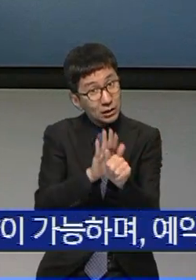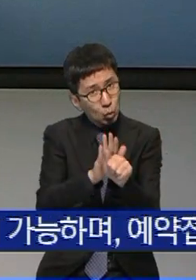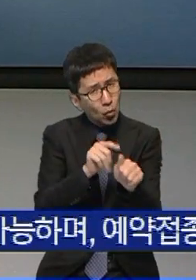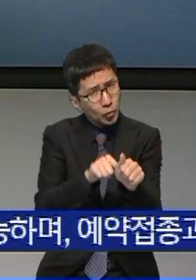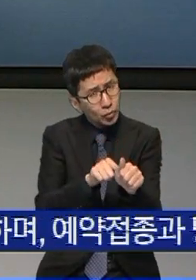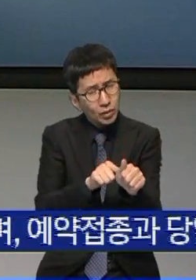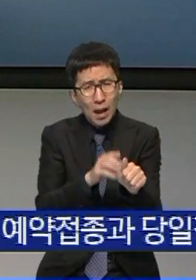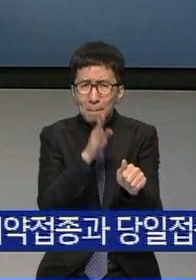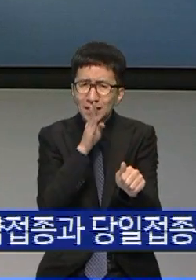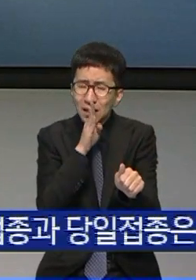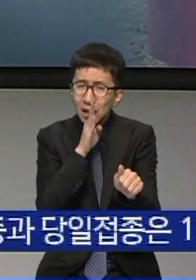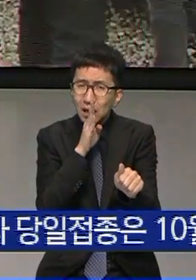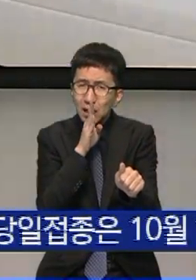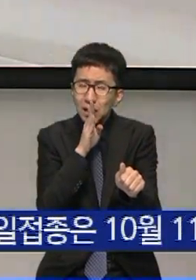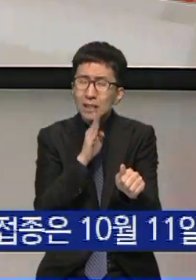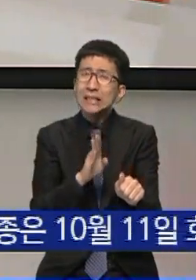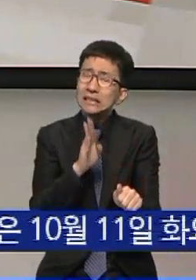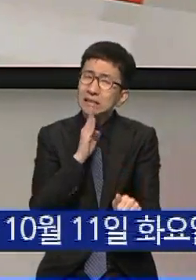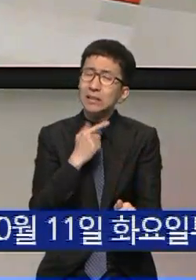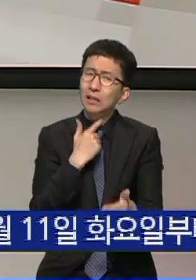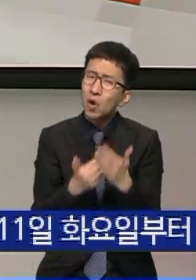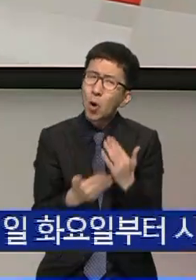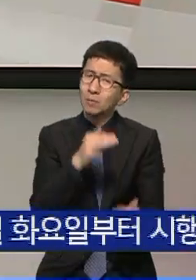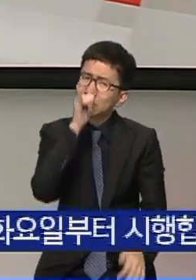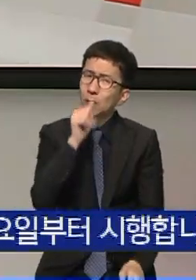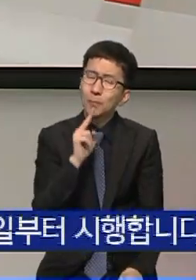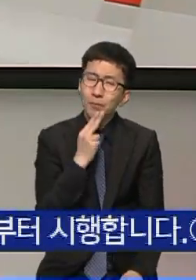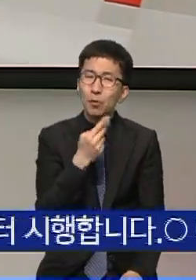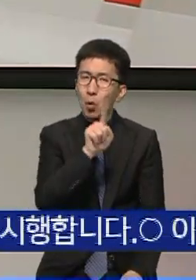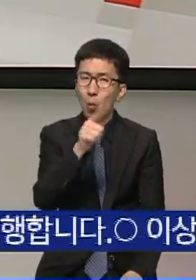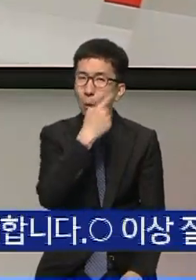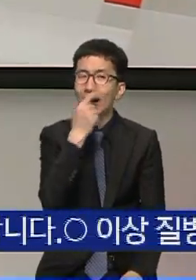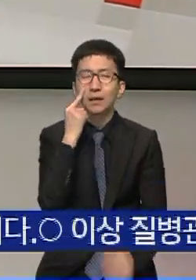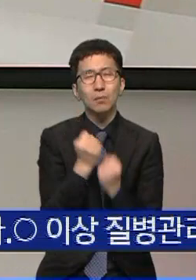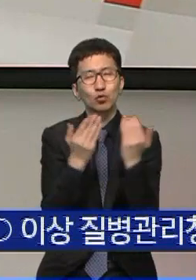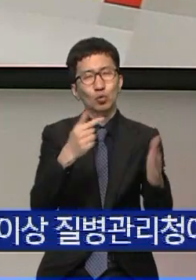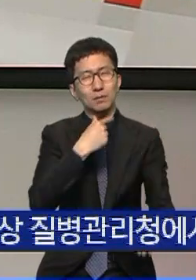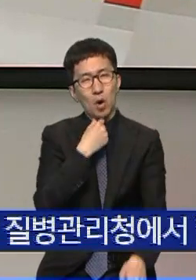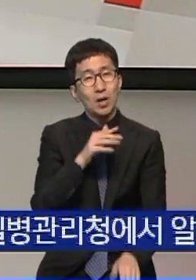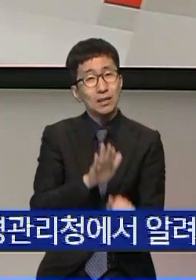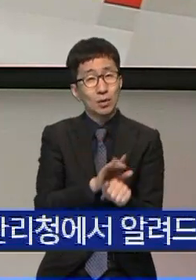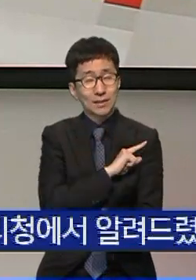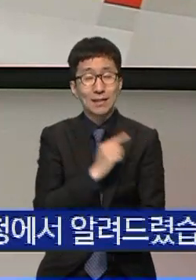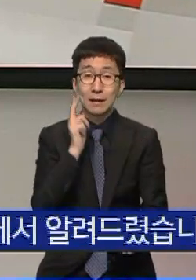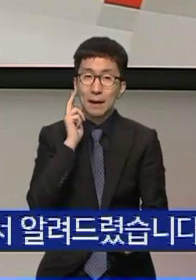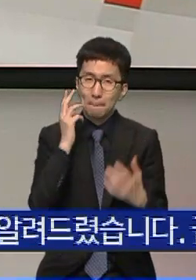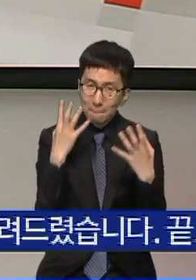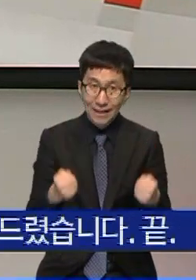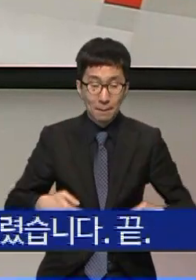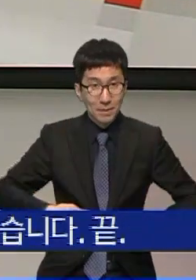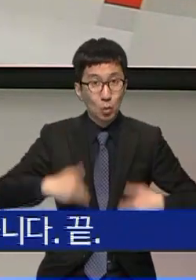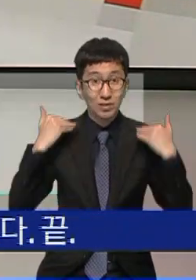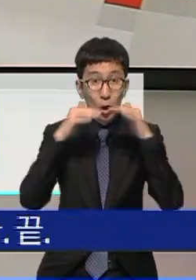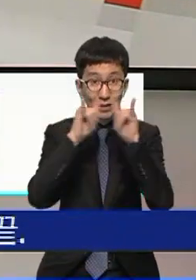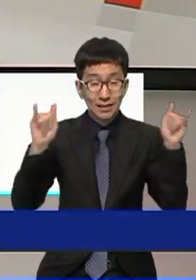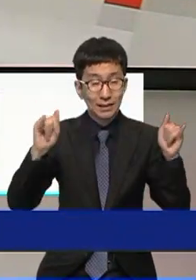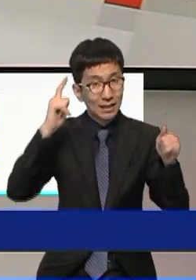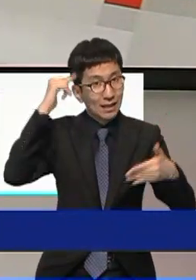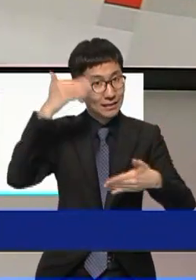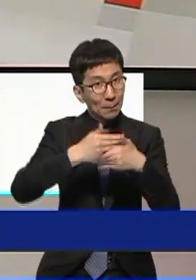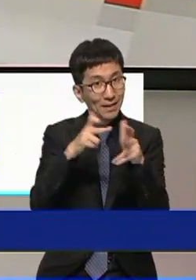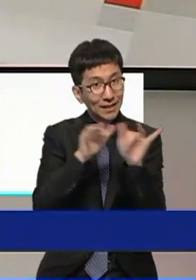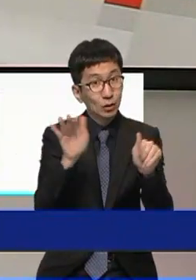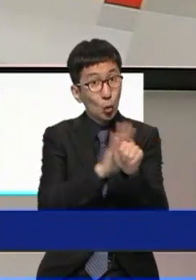가족들은 예산이 늘어났다는 걸 실생활에서 얼마나 느끼고 있을까요? 가장 많은 지원이 들어가는 성인 발달장애인